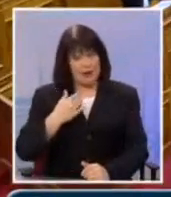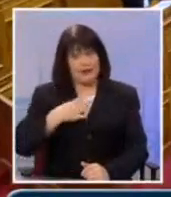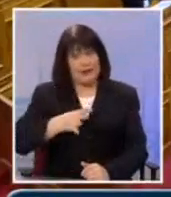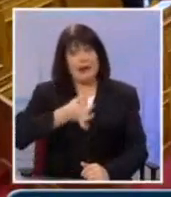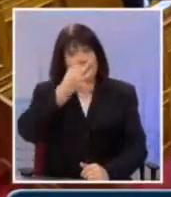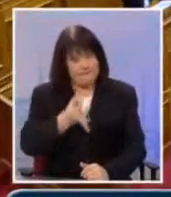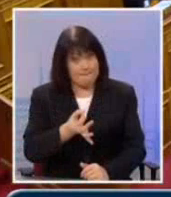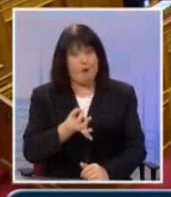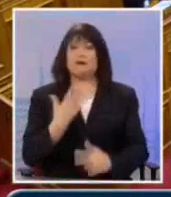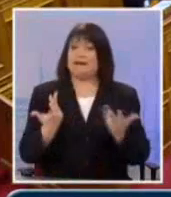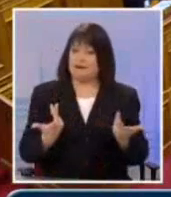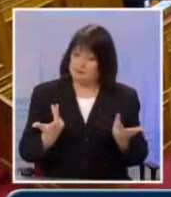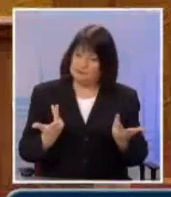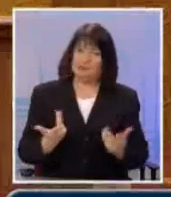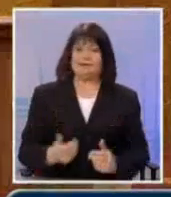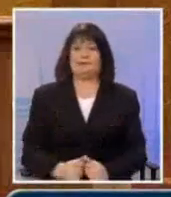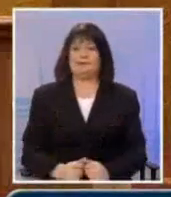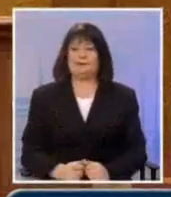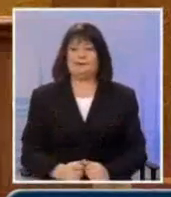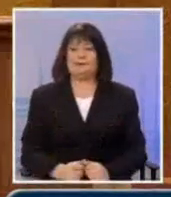εγώ θα ήθελα να πω το εξής.